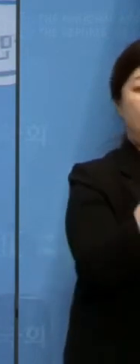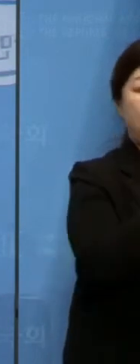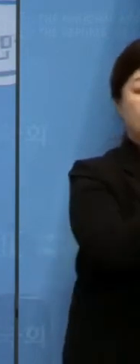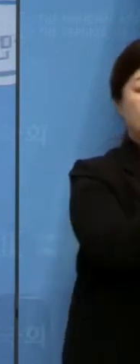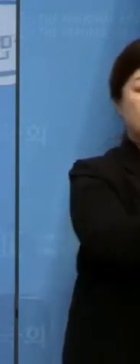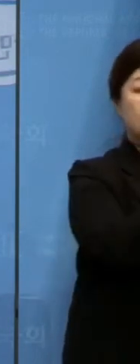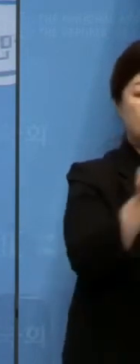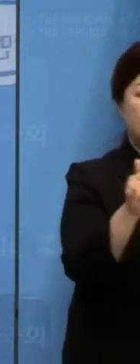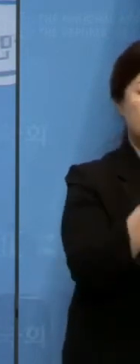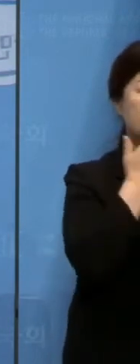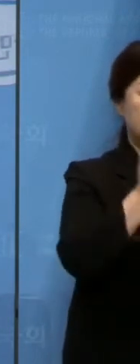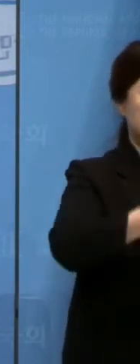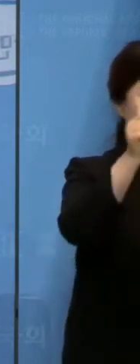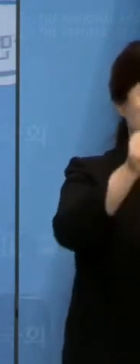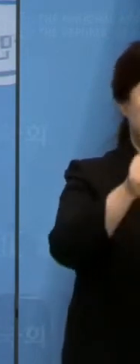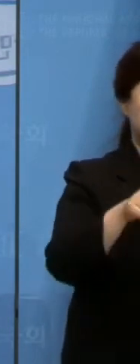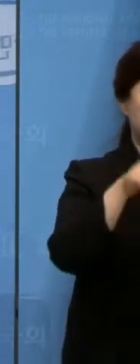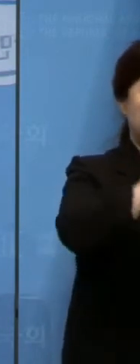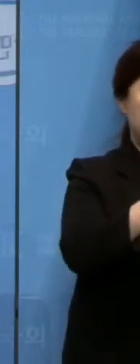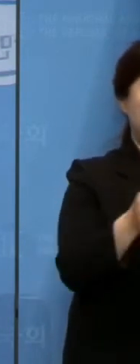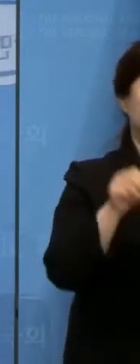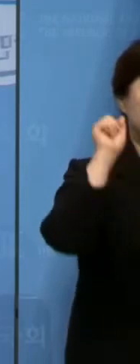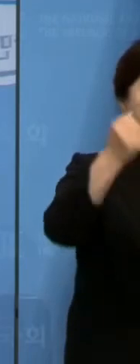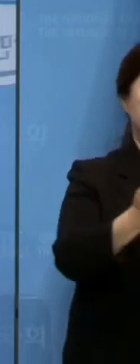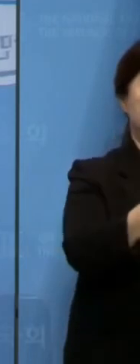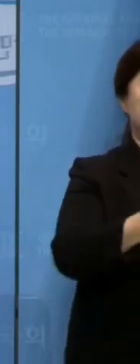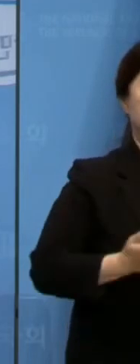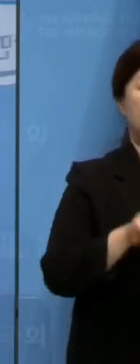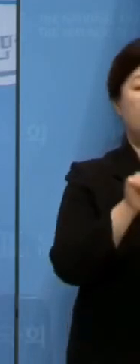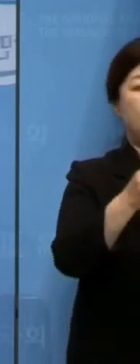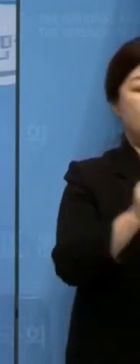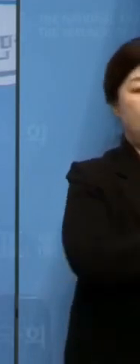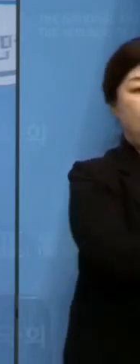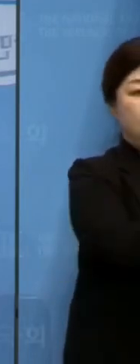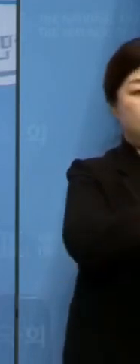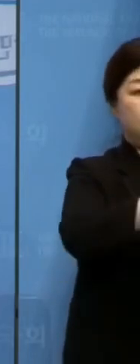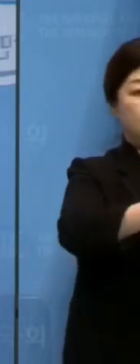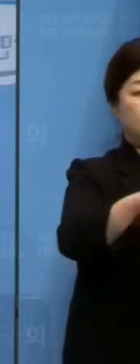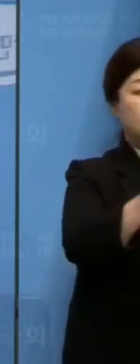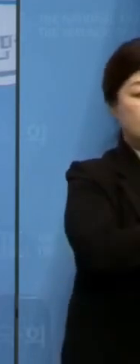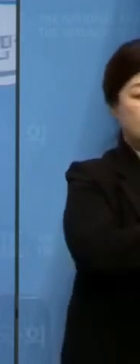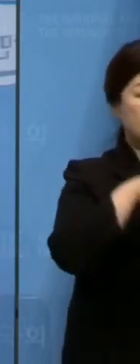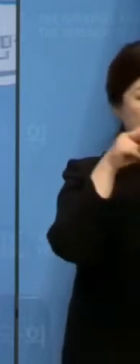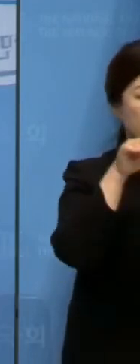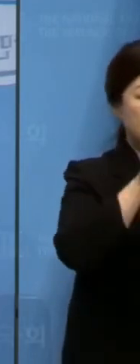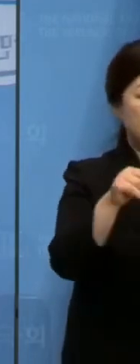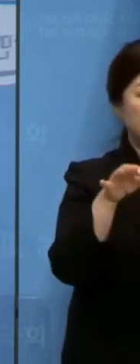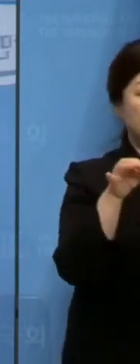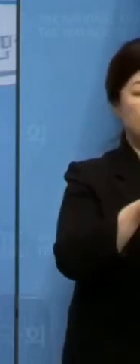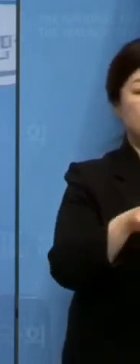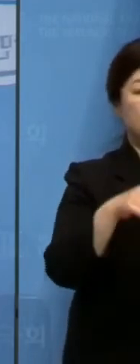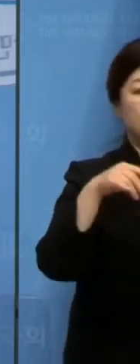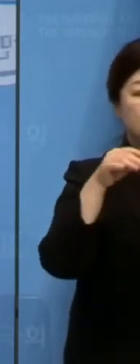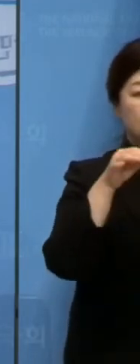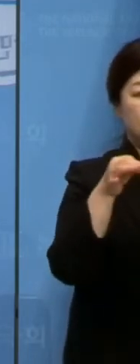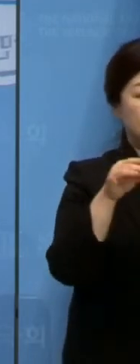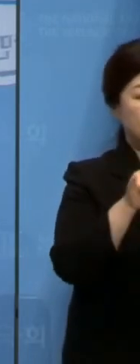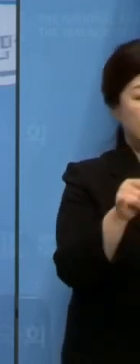후보는 서울시장 선거에 나서기에 앞서 이 같은 권력형 투기 의혹으로부터